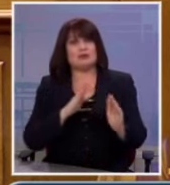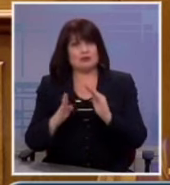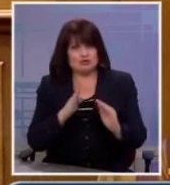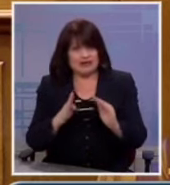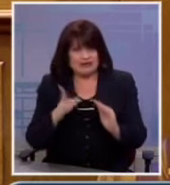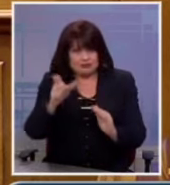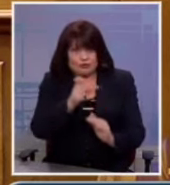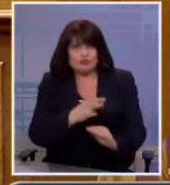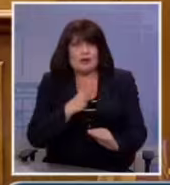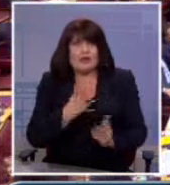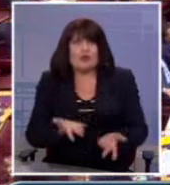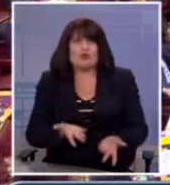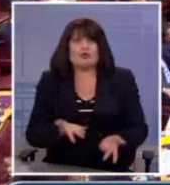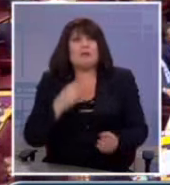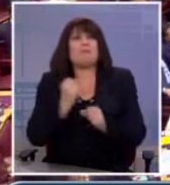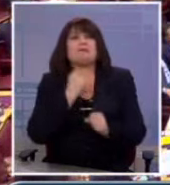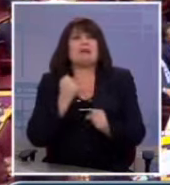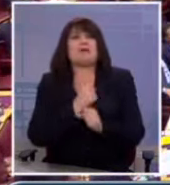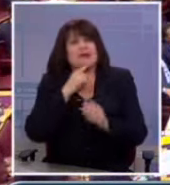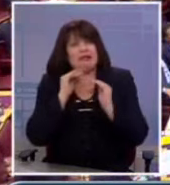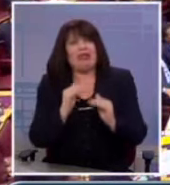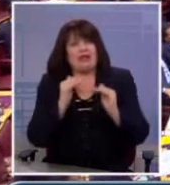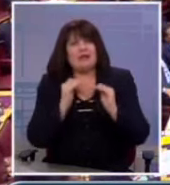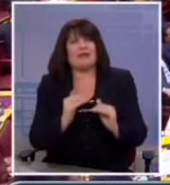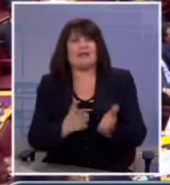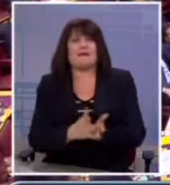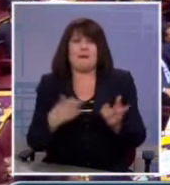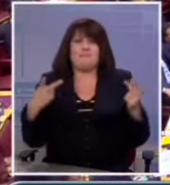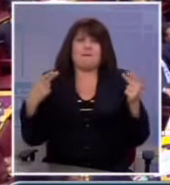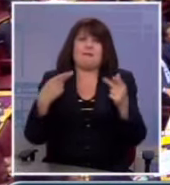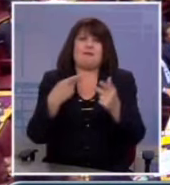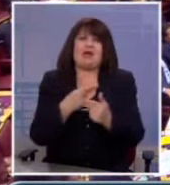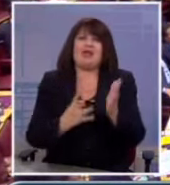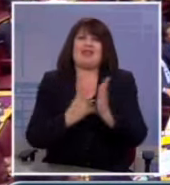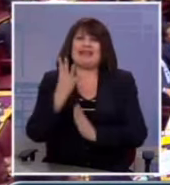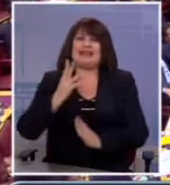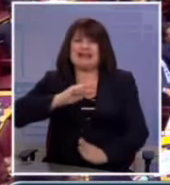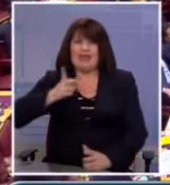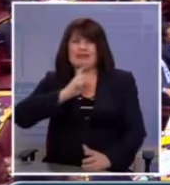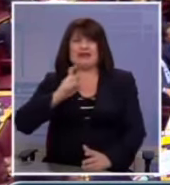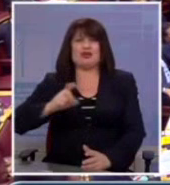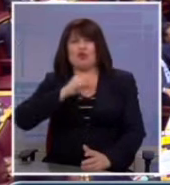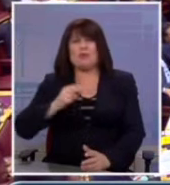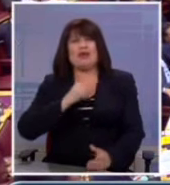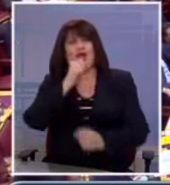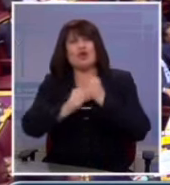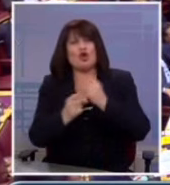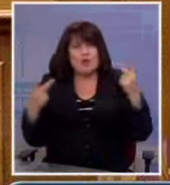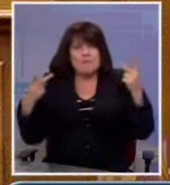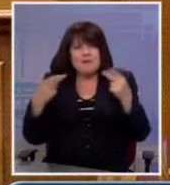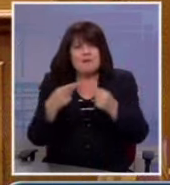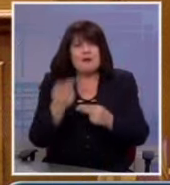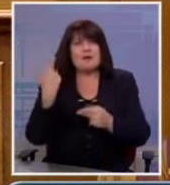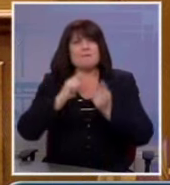κανέναν άνθρωπο ή θα επιμένουμε στη συνταγή την ίδια? Έχουν κοπεί από το ασφαλιστικό 14 δισεκατομμύρια σε αιτήσια βάση στα χρόνια